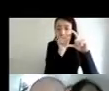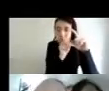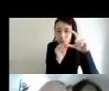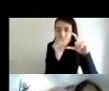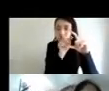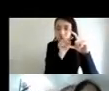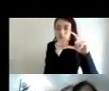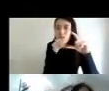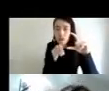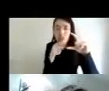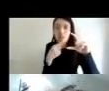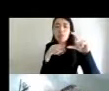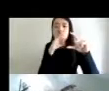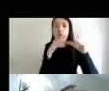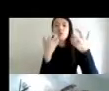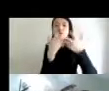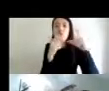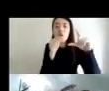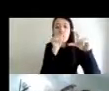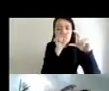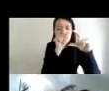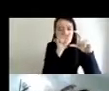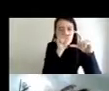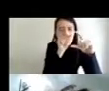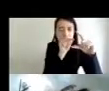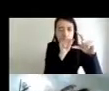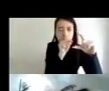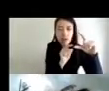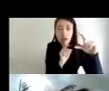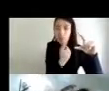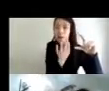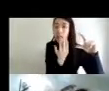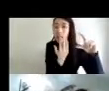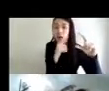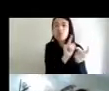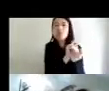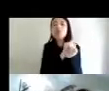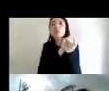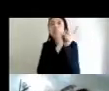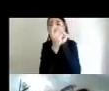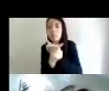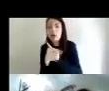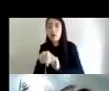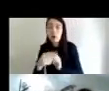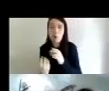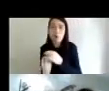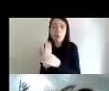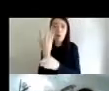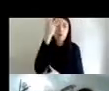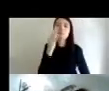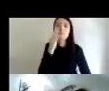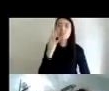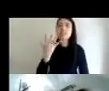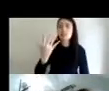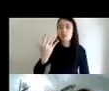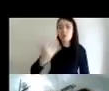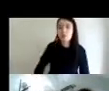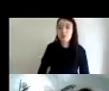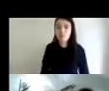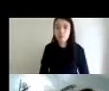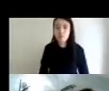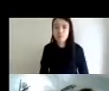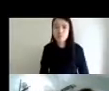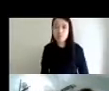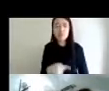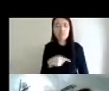我哋就可以靠住去數有幾多個呢啲年輪咧，就知道佢幾多歲啦。咁點解我哋可以